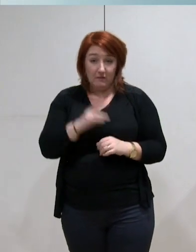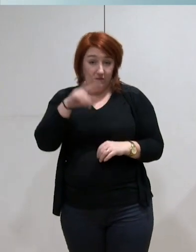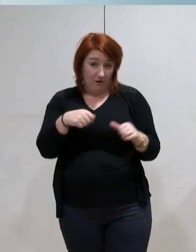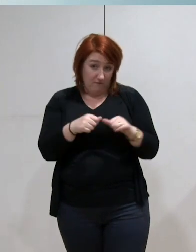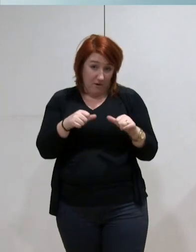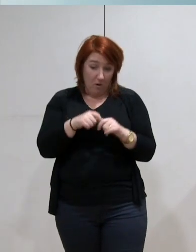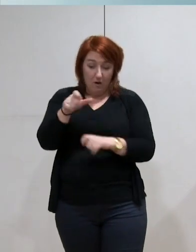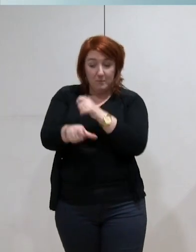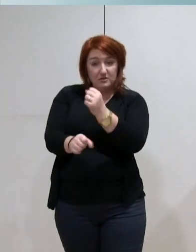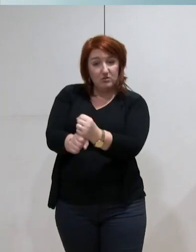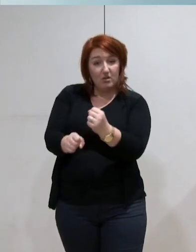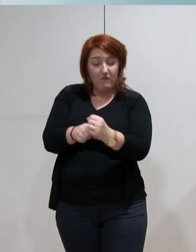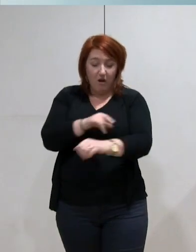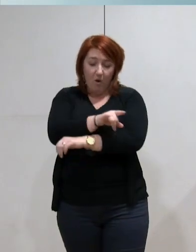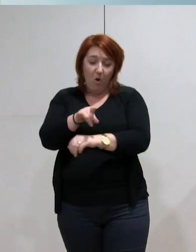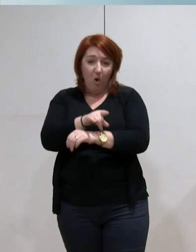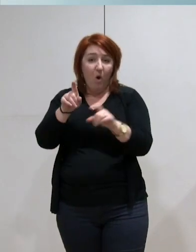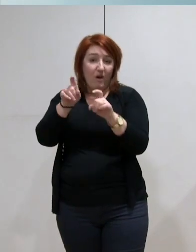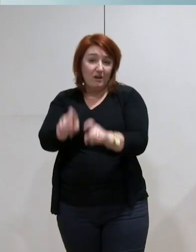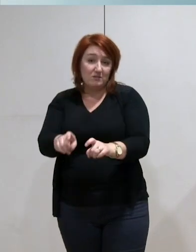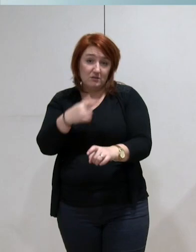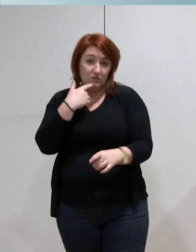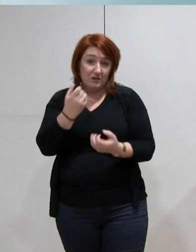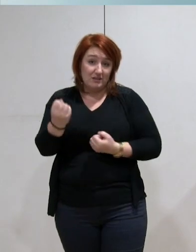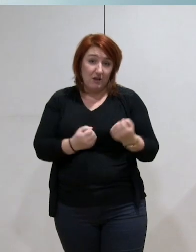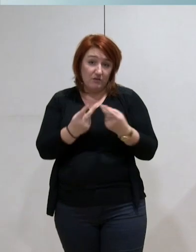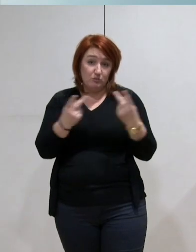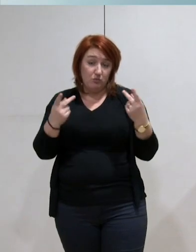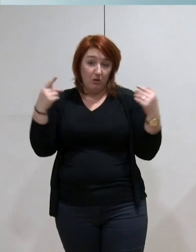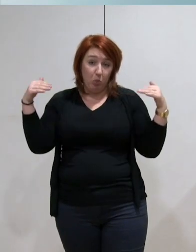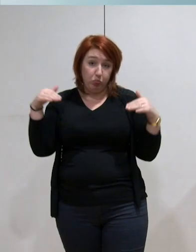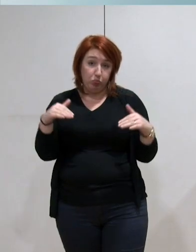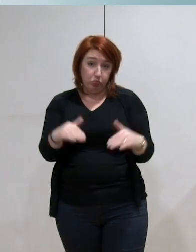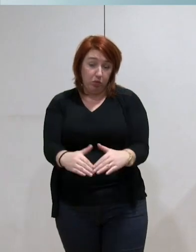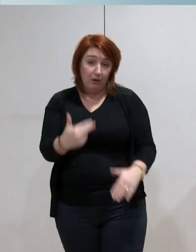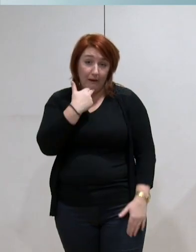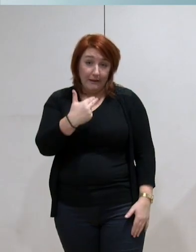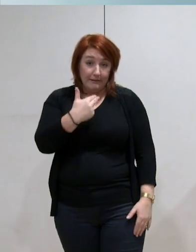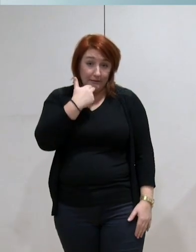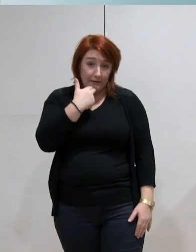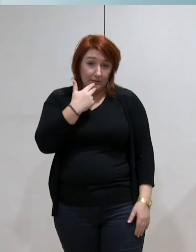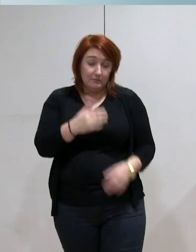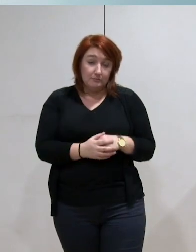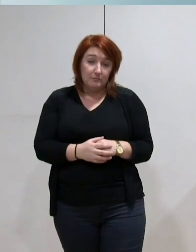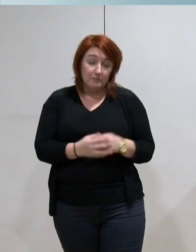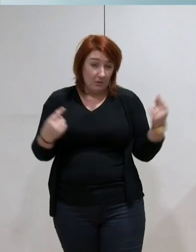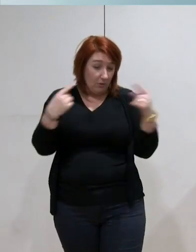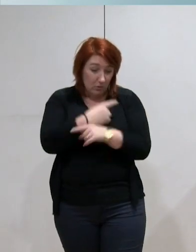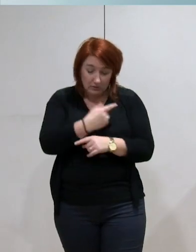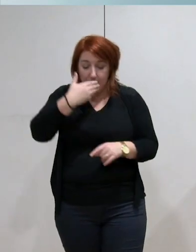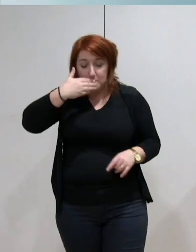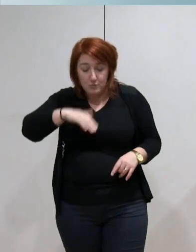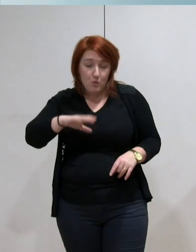personnel productif ce qui fait que le service public s'en ressent on taille directement dans le service public alors qu'il faudrait